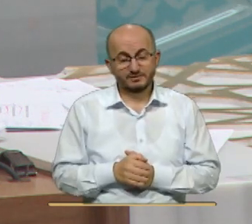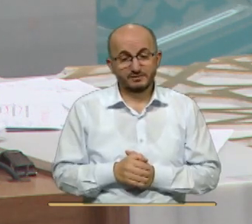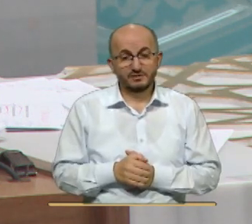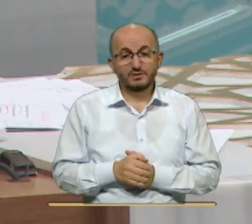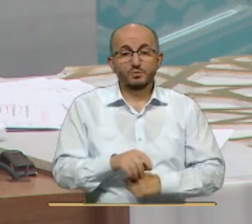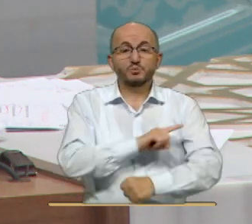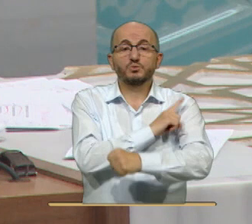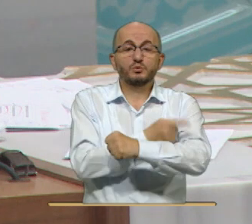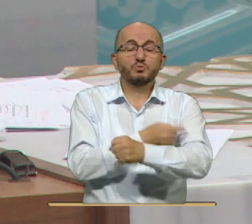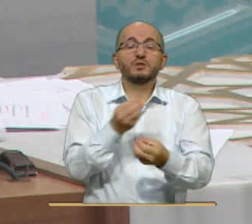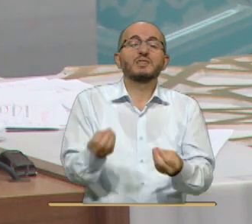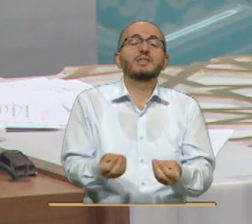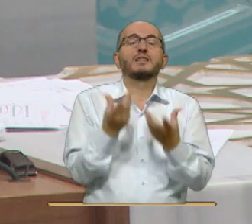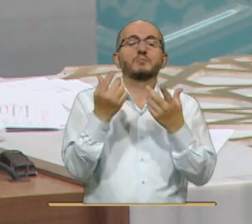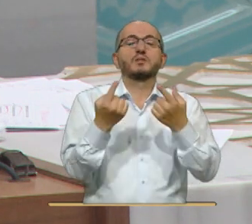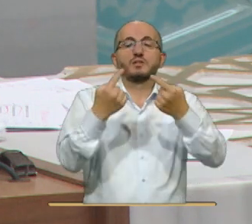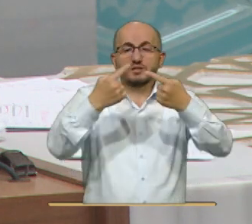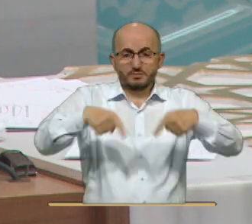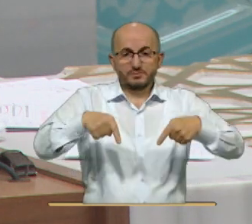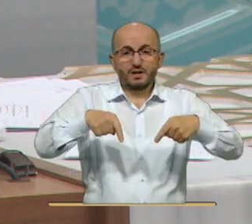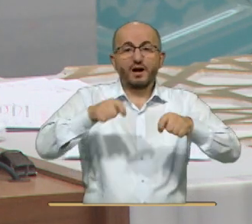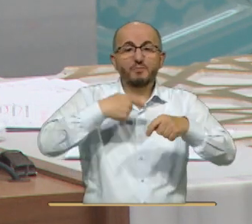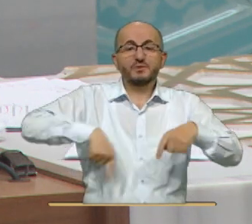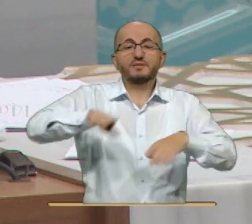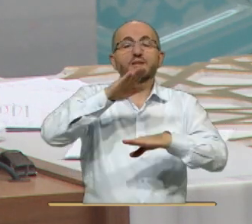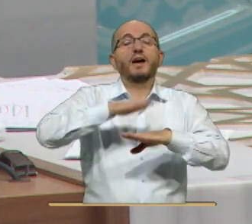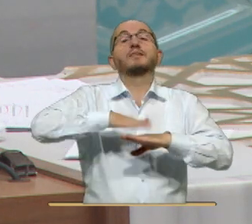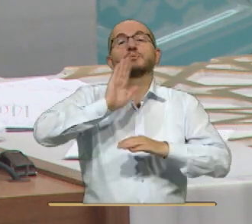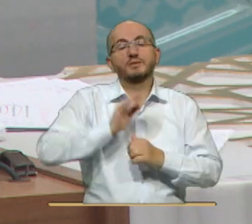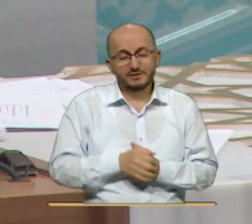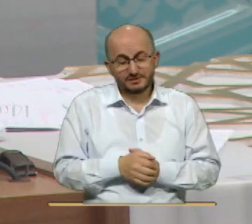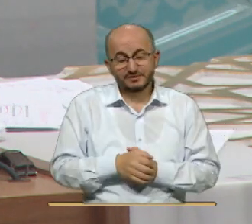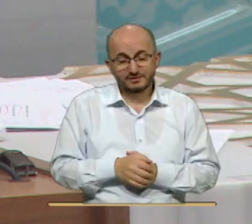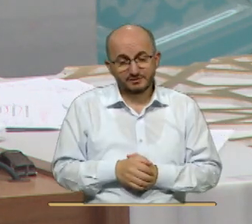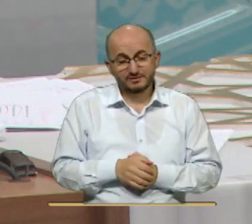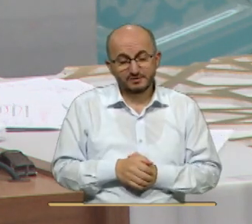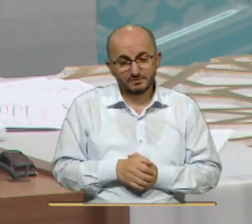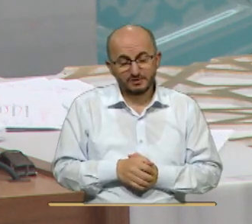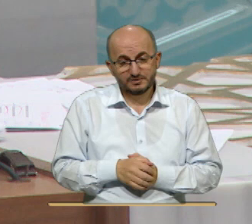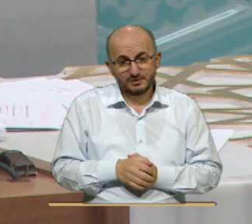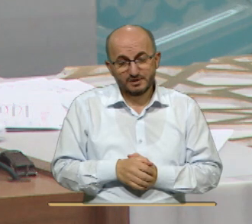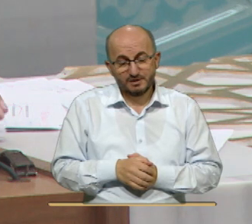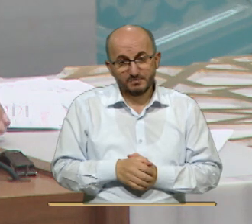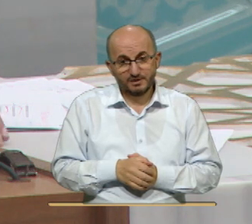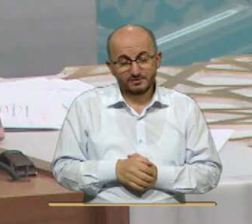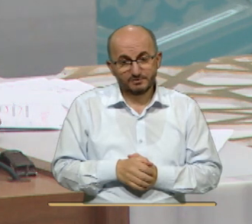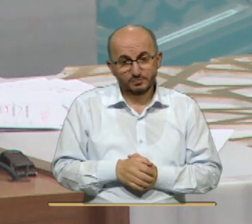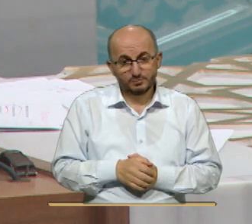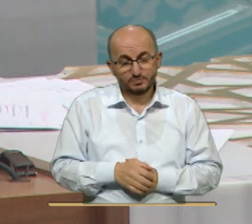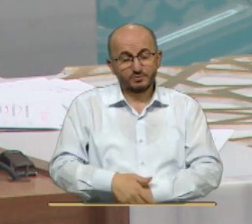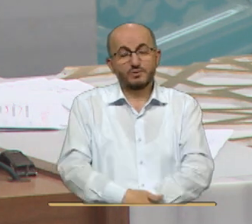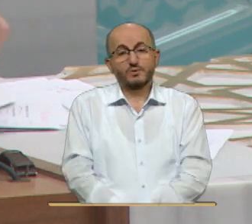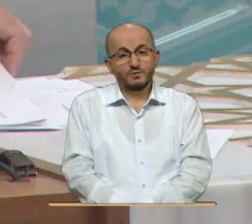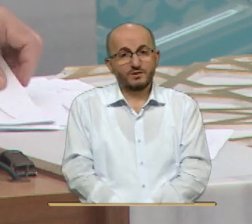Altından kalkamayacağımız imtihanlarla bizleri imtihan eylemesin. Subhane rabbike rabbil izzeti amma